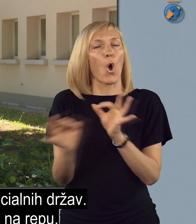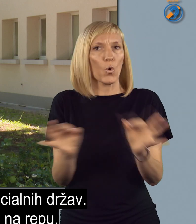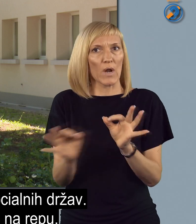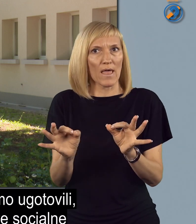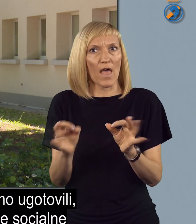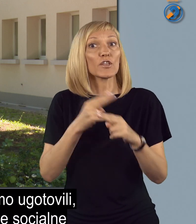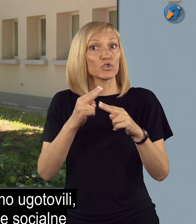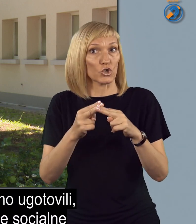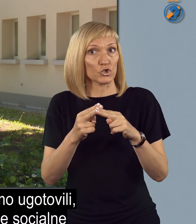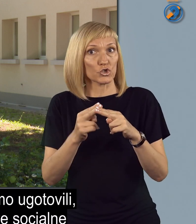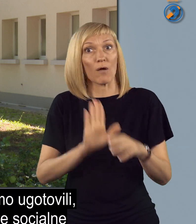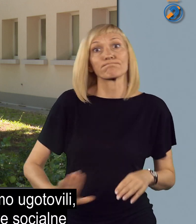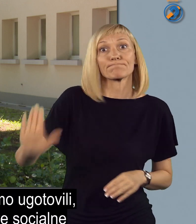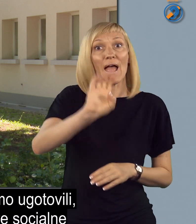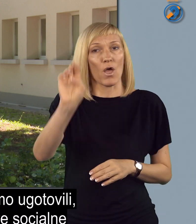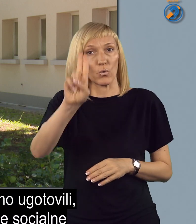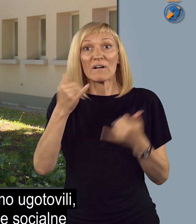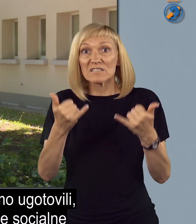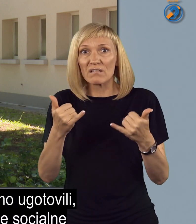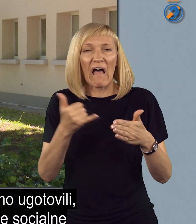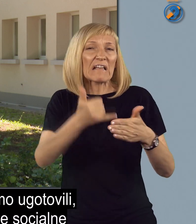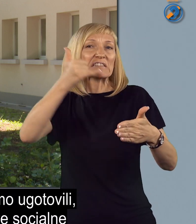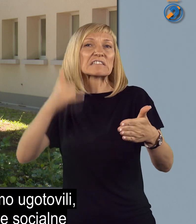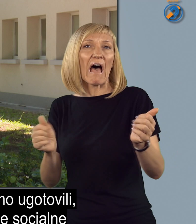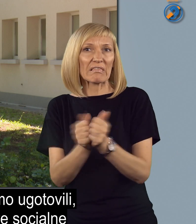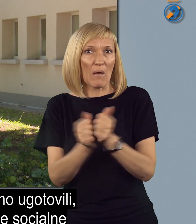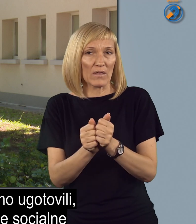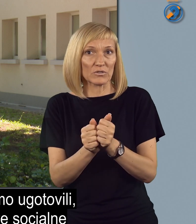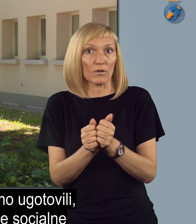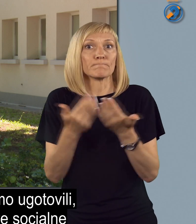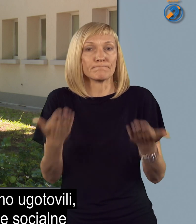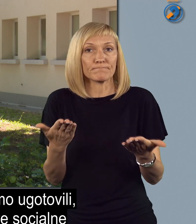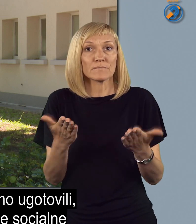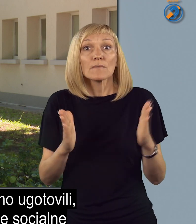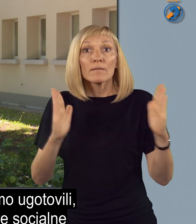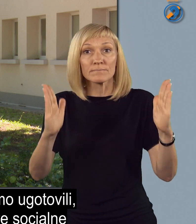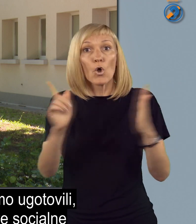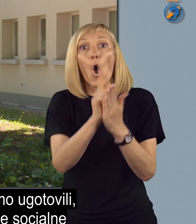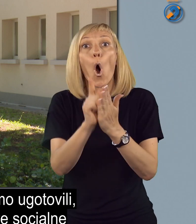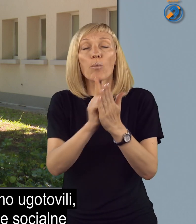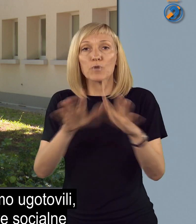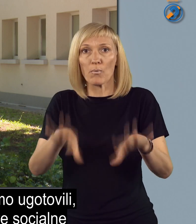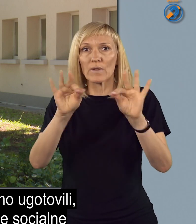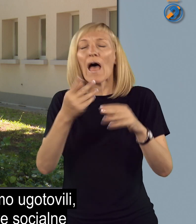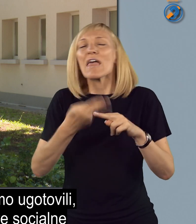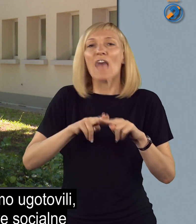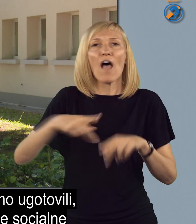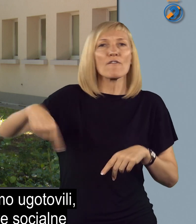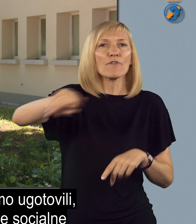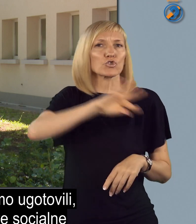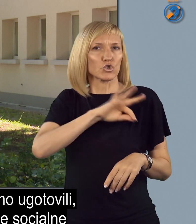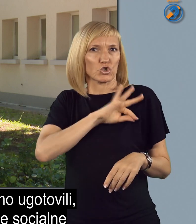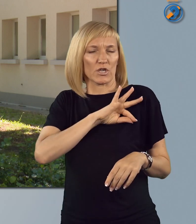repu. Kakorkoli, v vsem medčasu smo ugotovili, da so največje